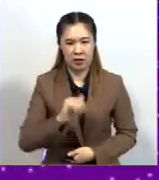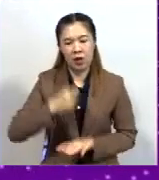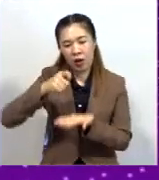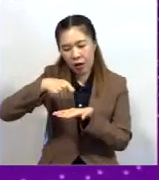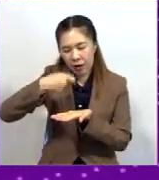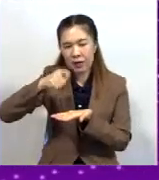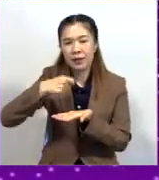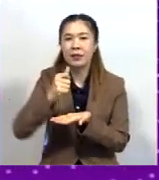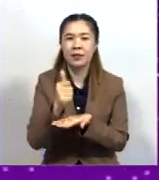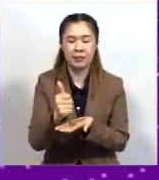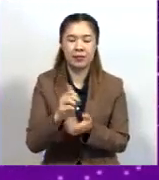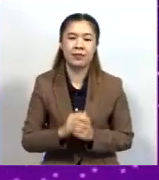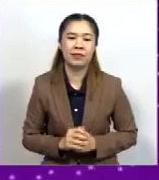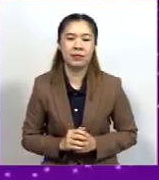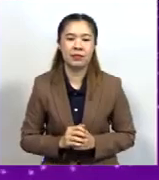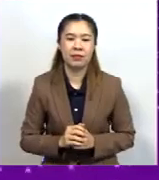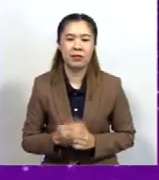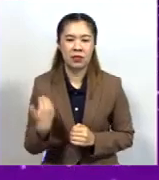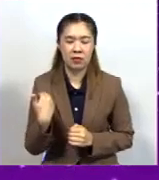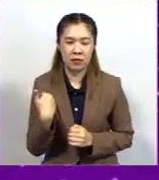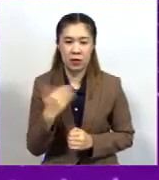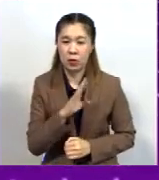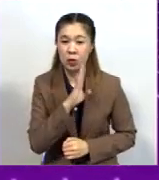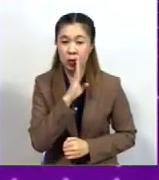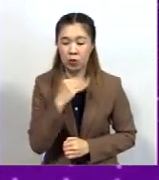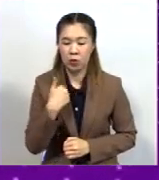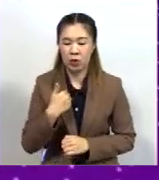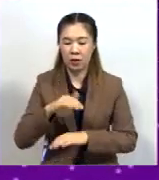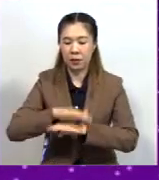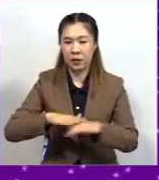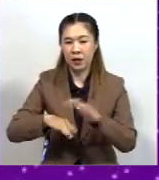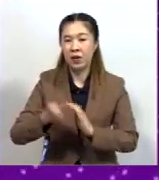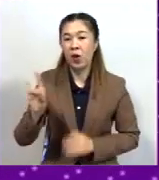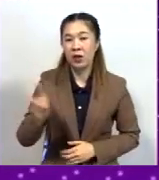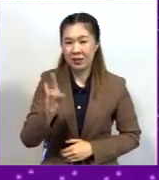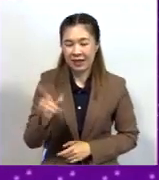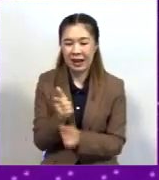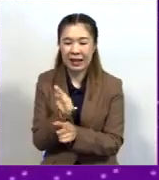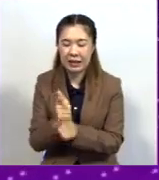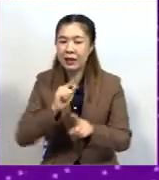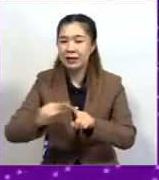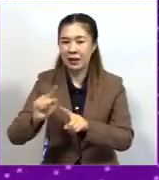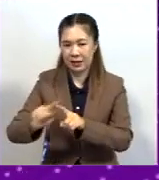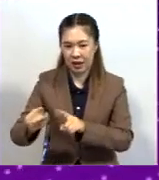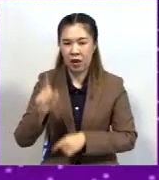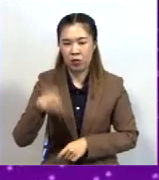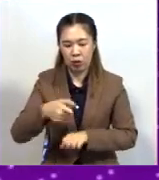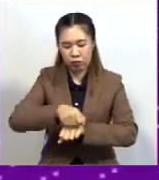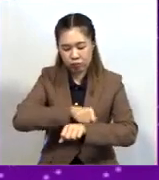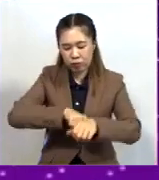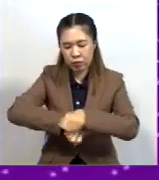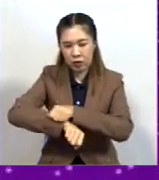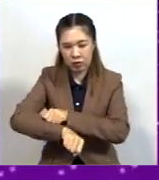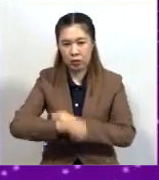างอันนี้ช่วยได้นะคะสวมอุปกรณ์ถ้าเกิดว่าเราจะต้องไปสัมผัสกับสัตว์ป่าหรือว่าสัตว์เลี้ยงในฟาร์มต่างๆและย้ำอีกครั้